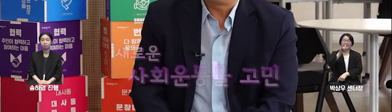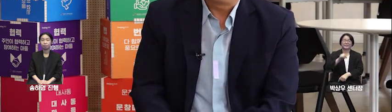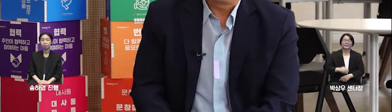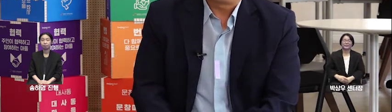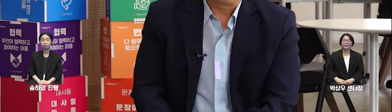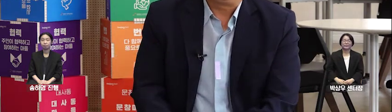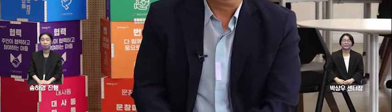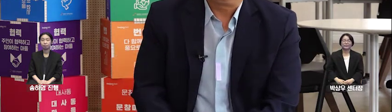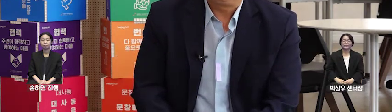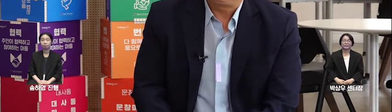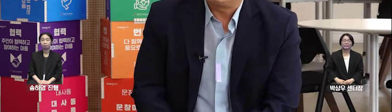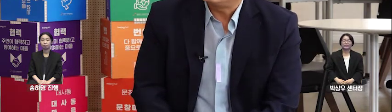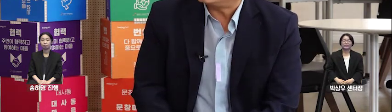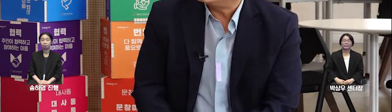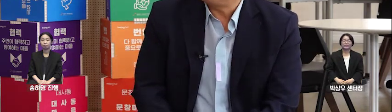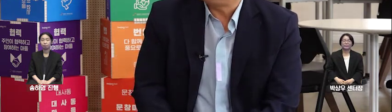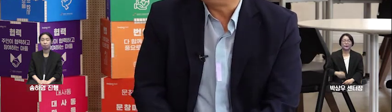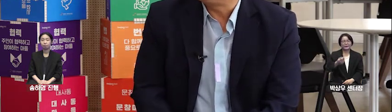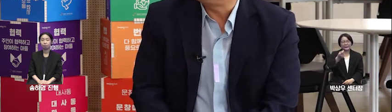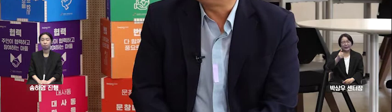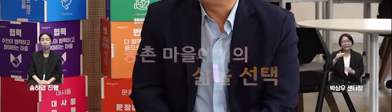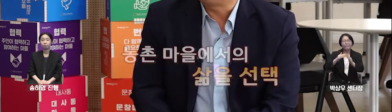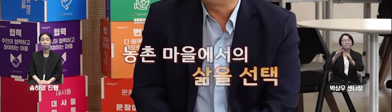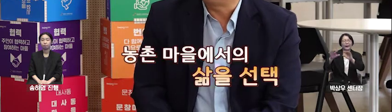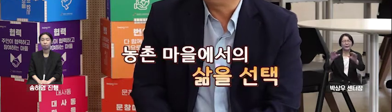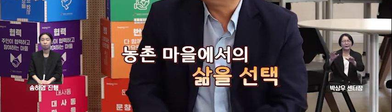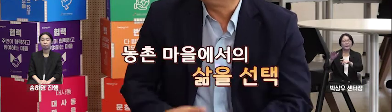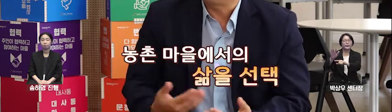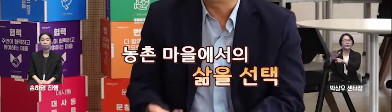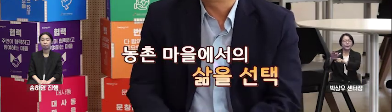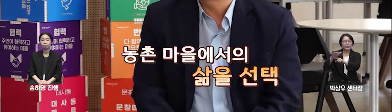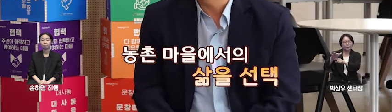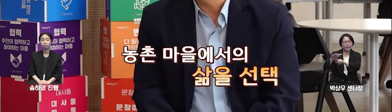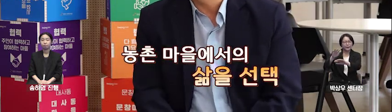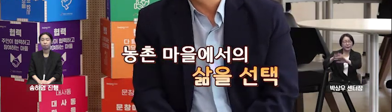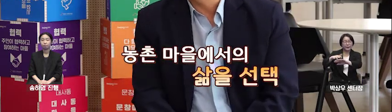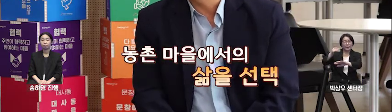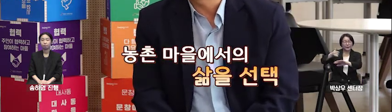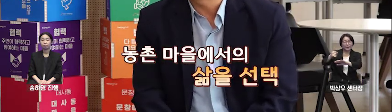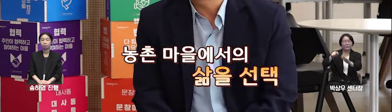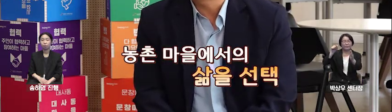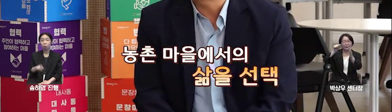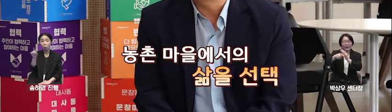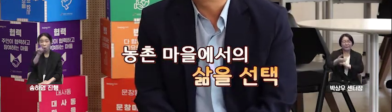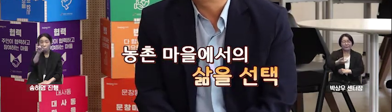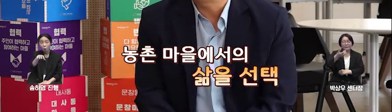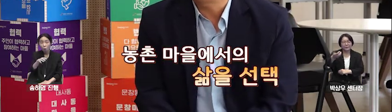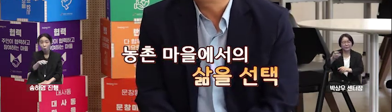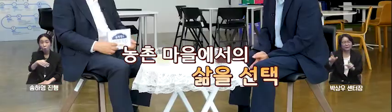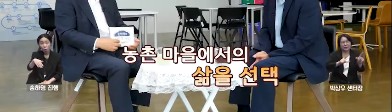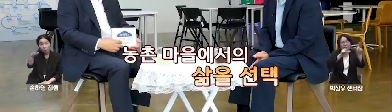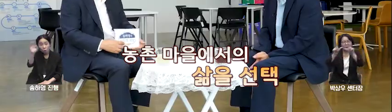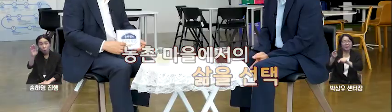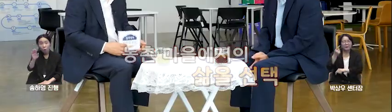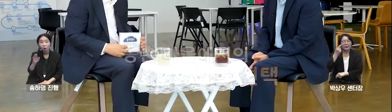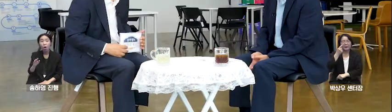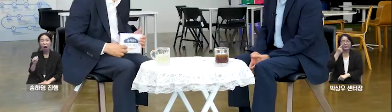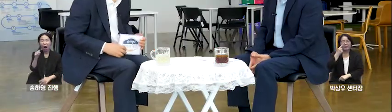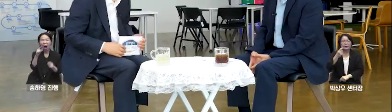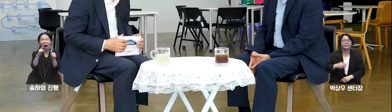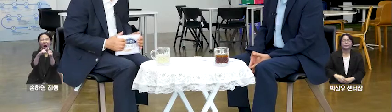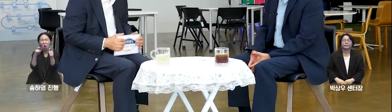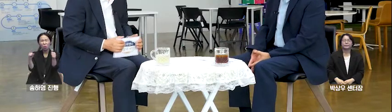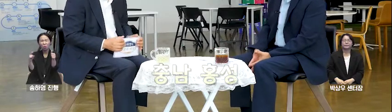그래서 조금은 작은 마을, 농촌에 들어가서 삶을 다시 한번 살아보겠다는 생각. 어디로